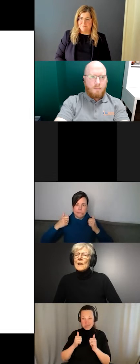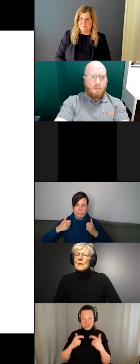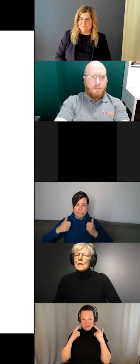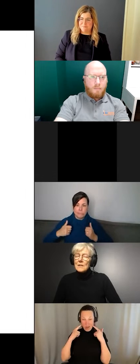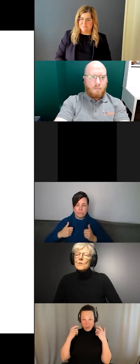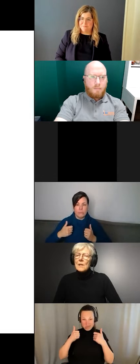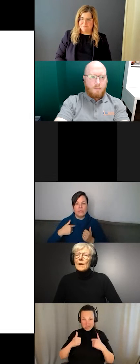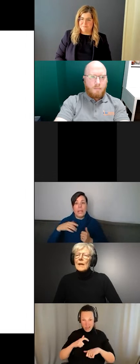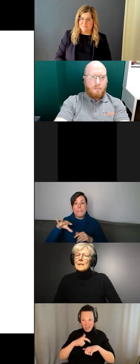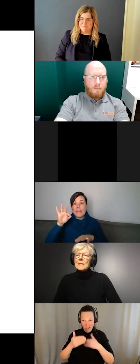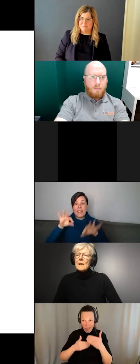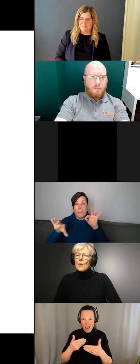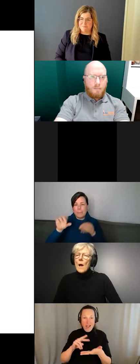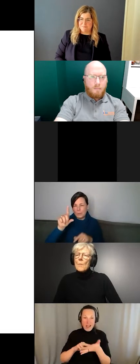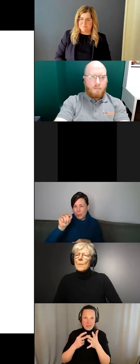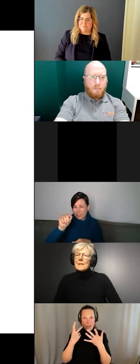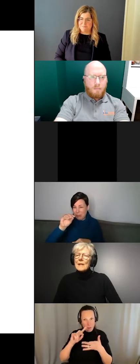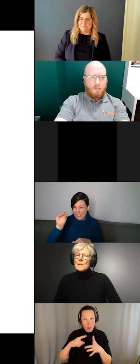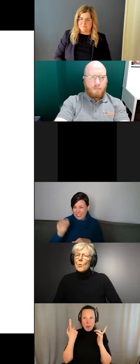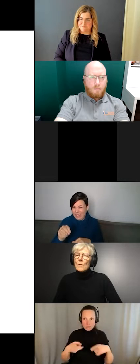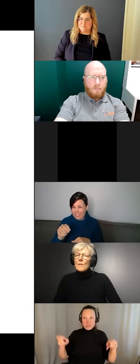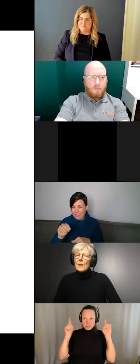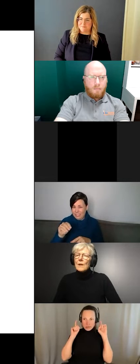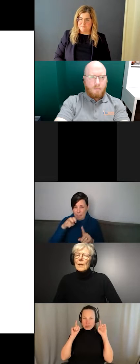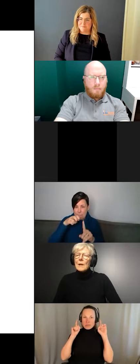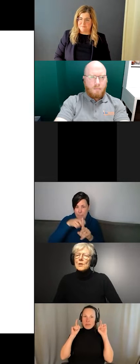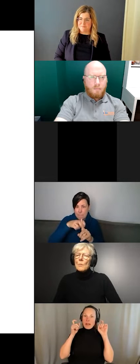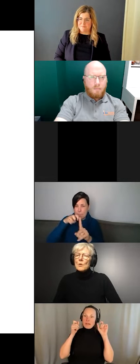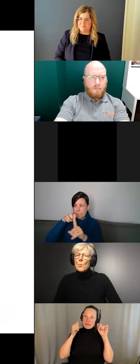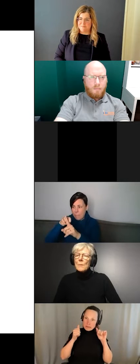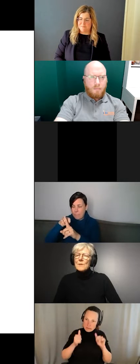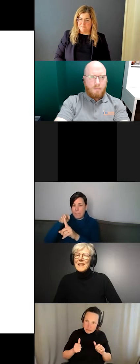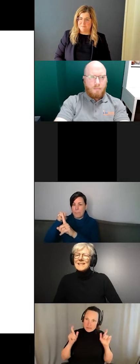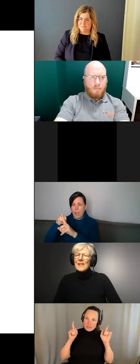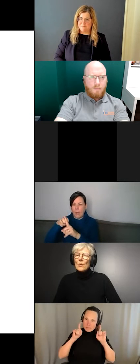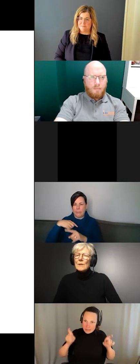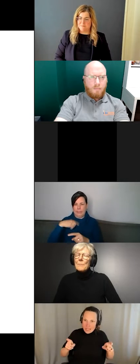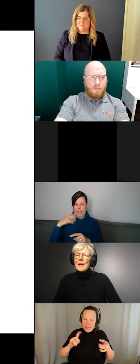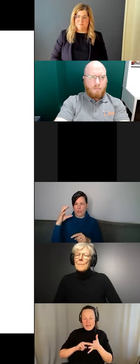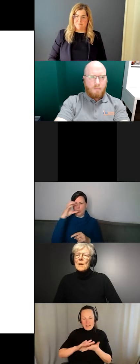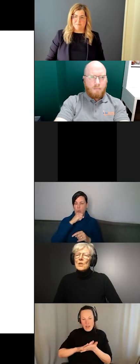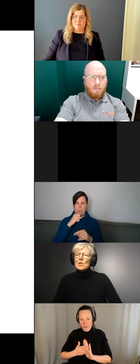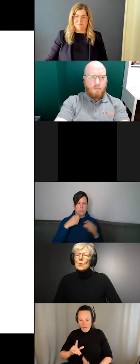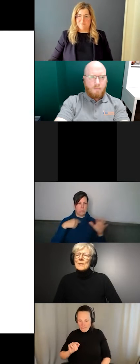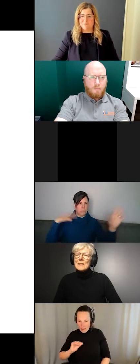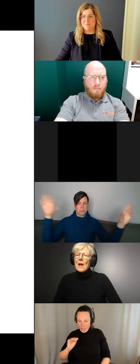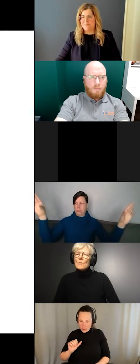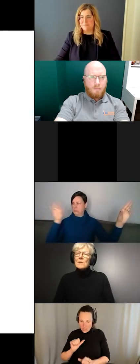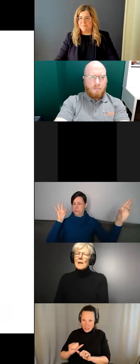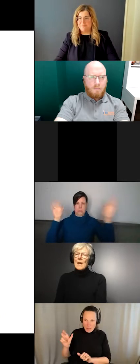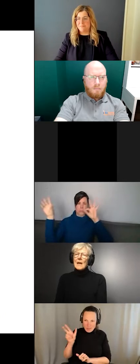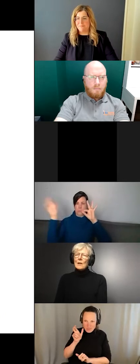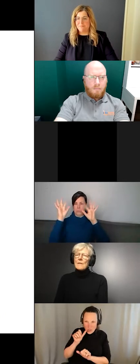lèvres. Quand j'ai perdu de plus en plus de mon ouïe et j'utilisais des appareils d'écoute, mais quand j'ai perdu mon ouïe